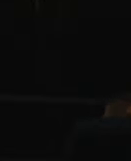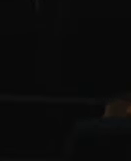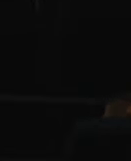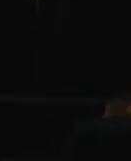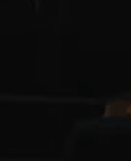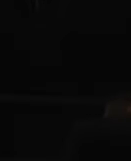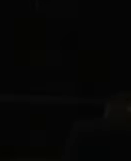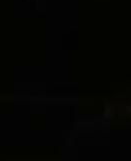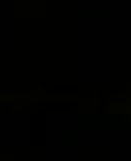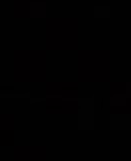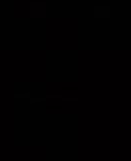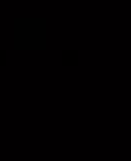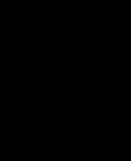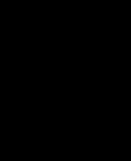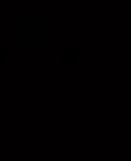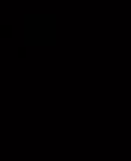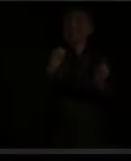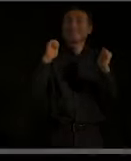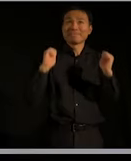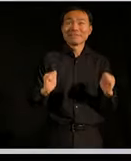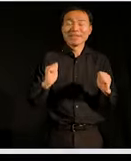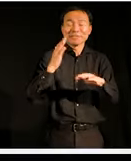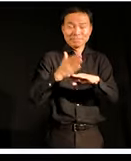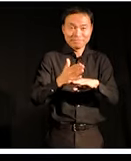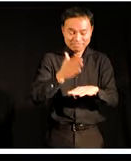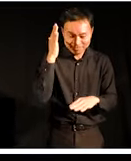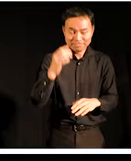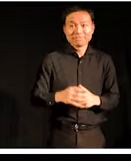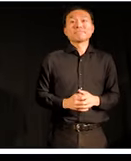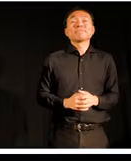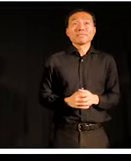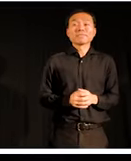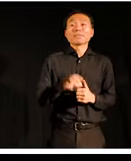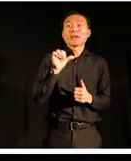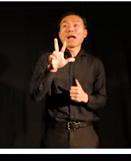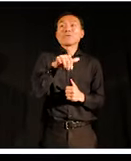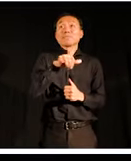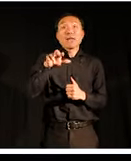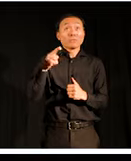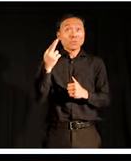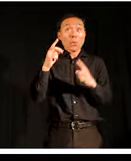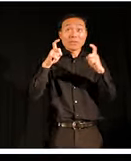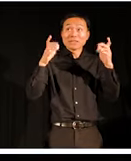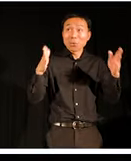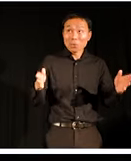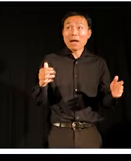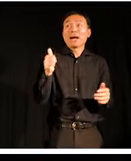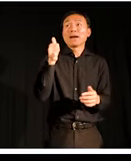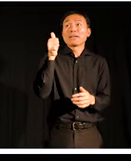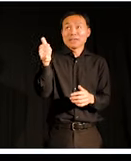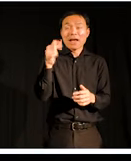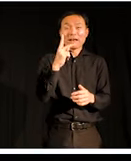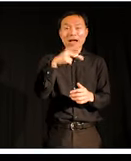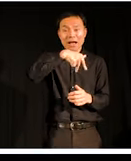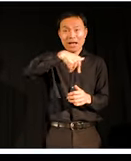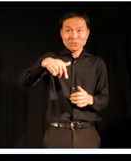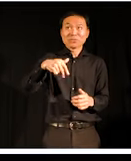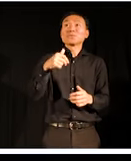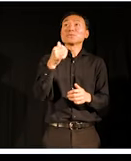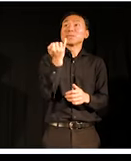くださった方もたくさんいらっしゃいましたありがとうございますえアルベルト白まさんとそしてえ子さん